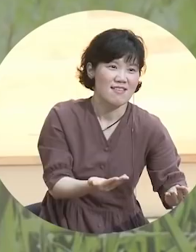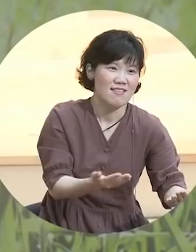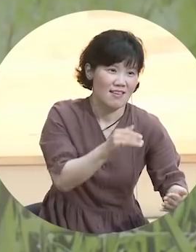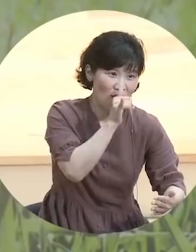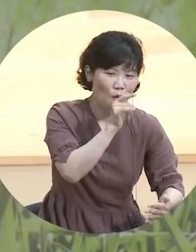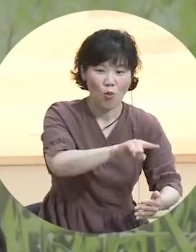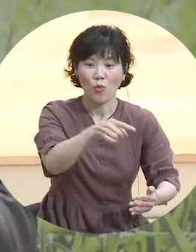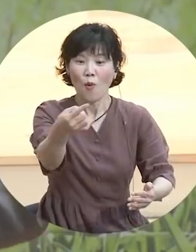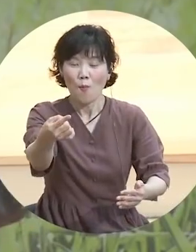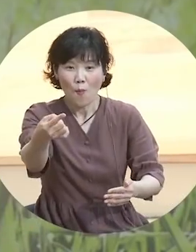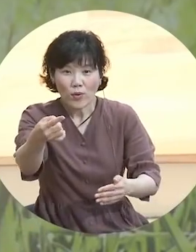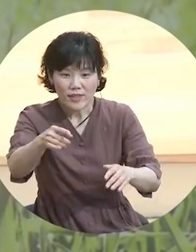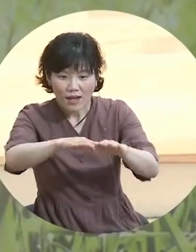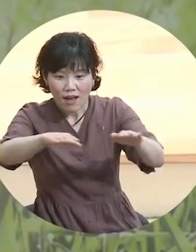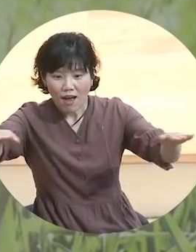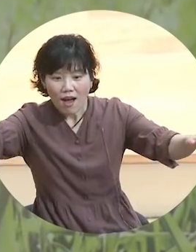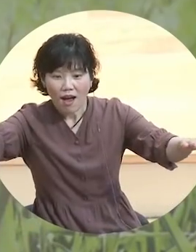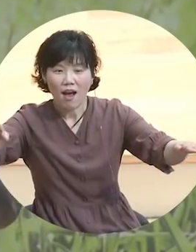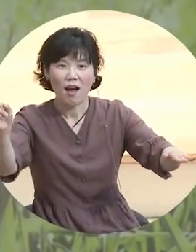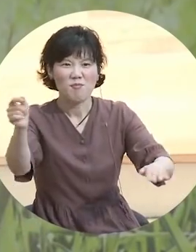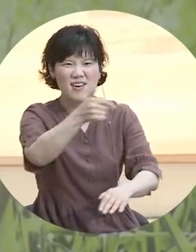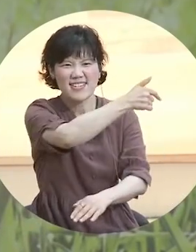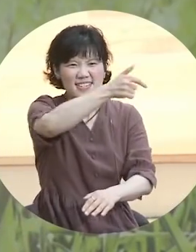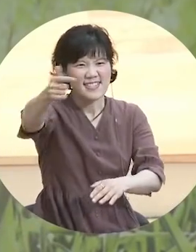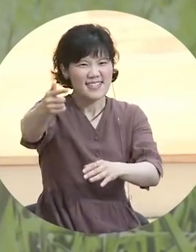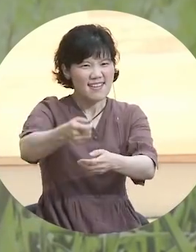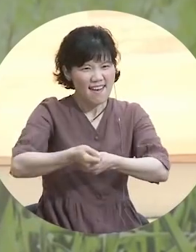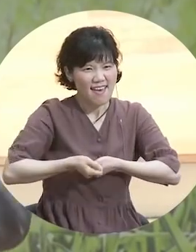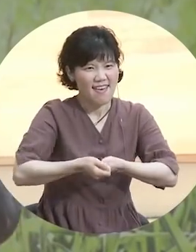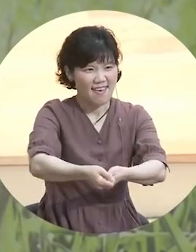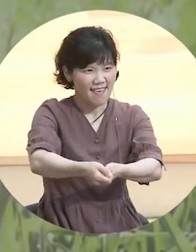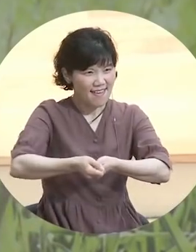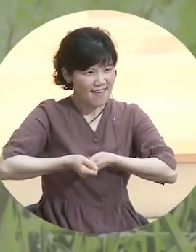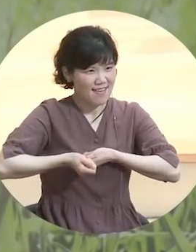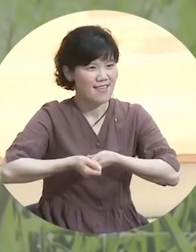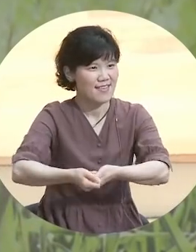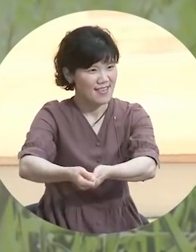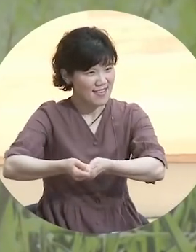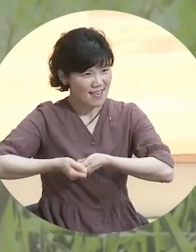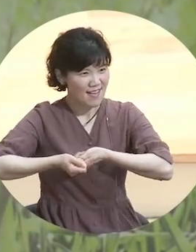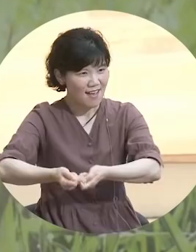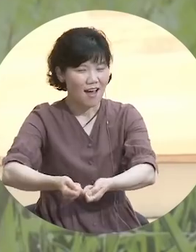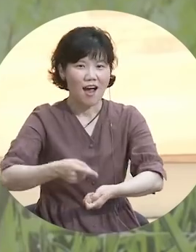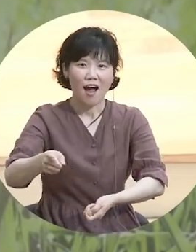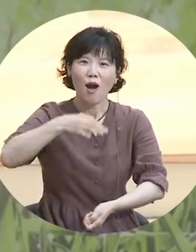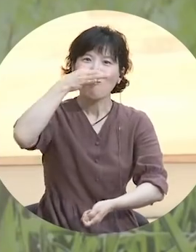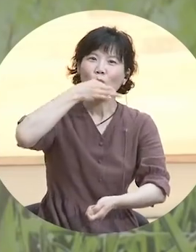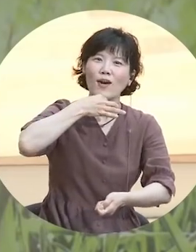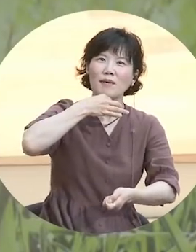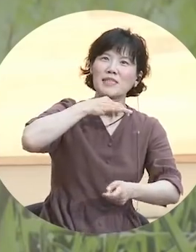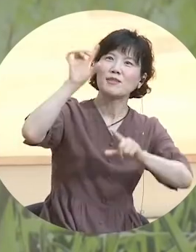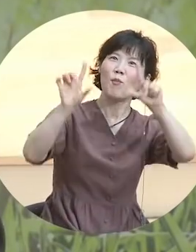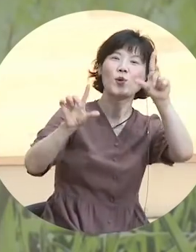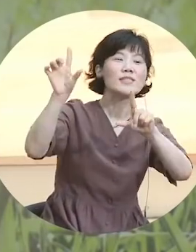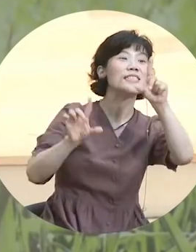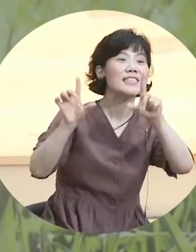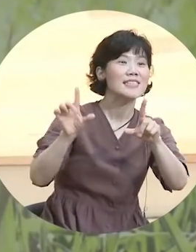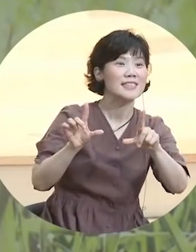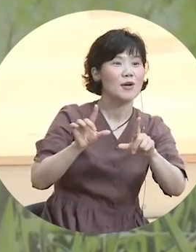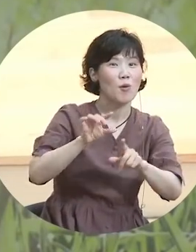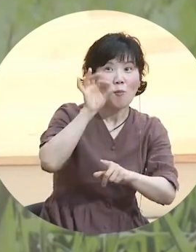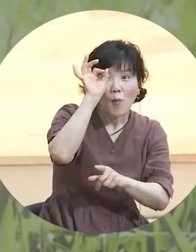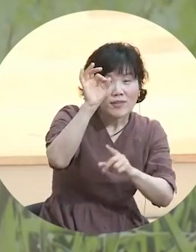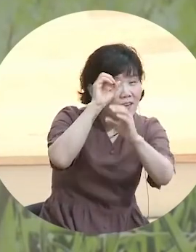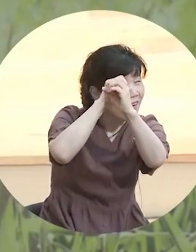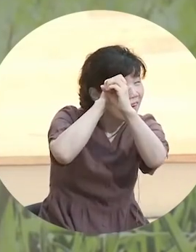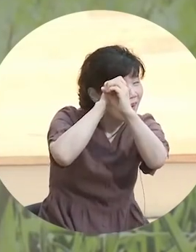또 누군가는 열심히 갑판 위를 대걸레로 청소를 합니다. 청소를 하는데 얼마나 보람을 느끼는지 망원경을